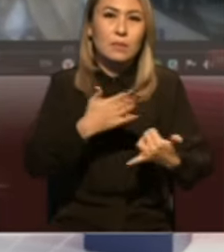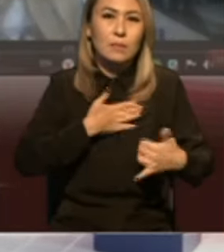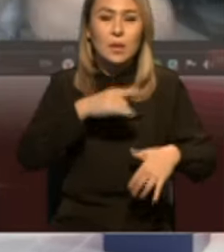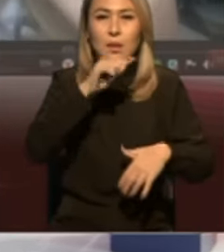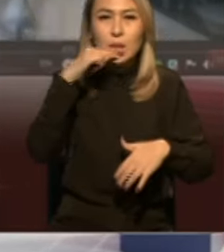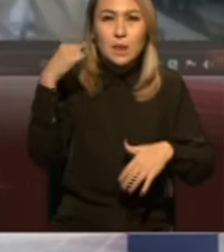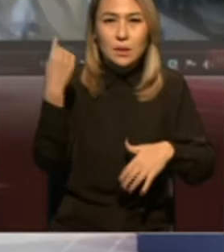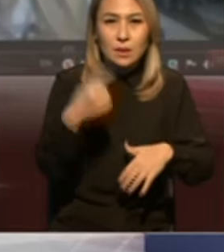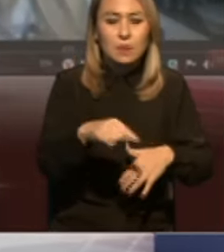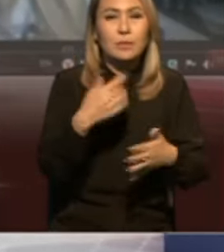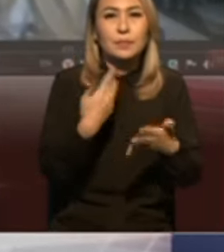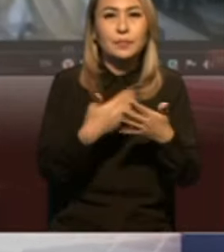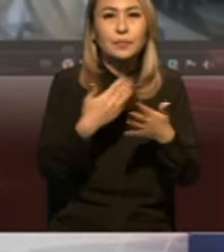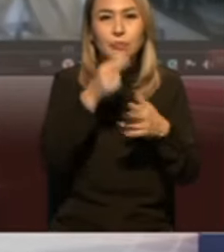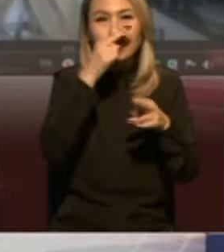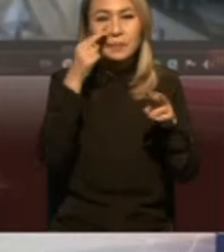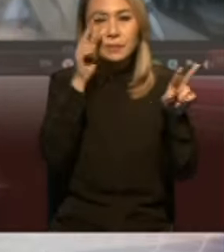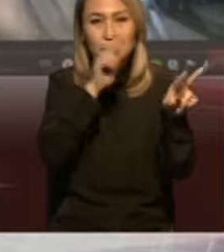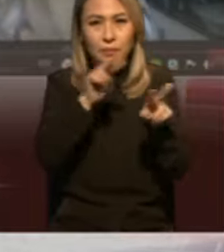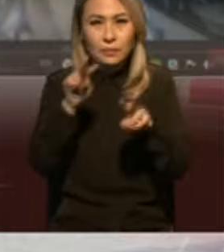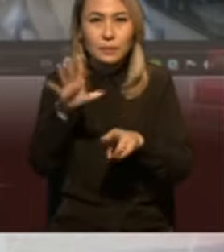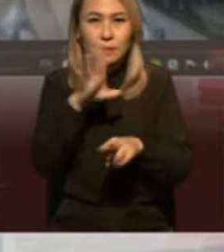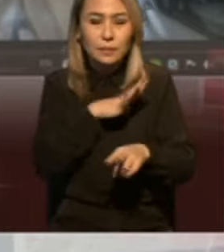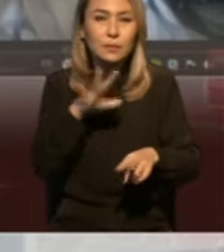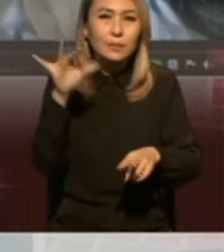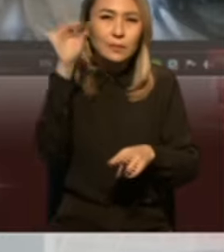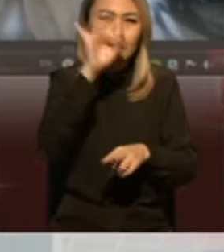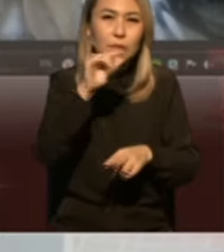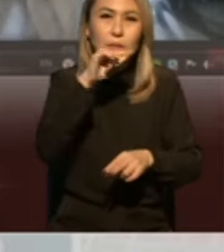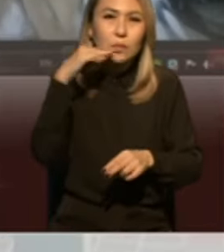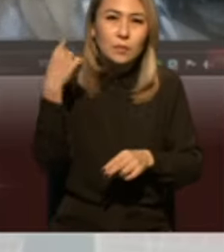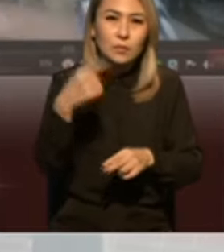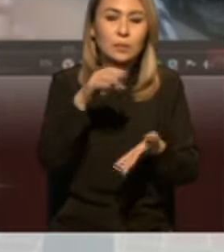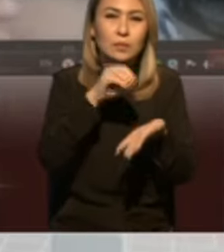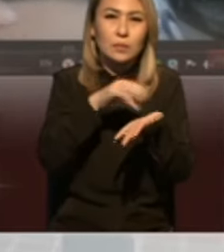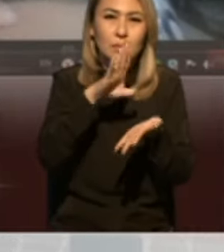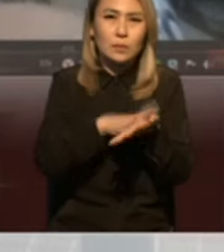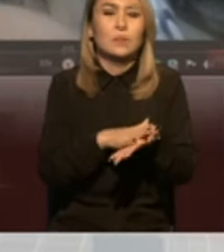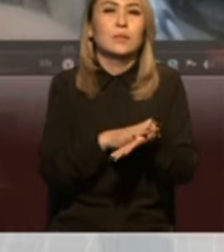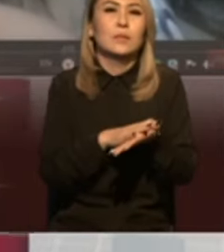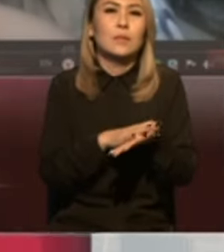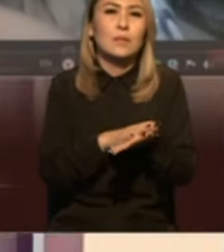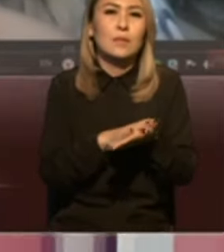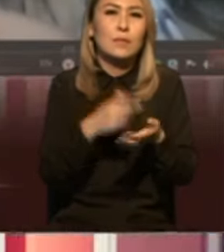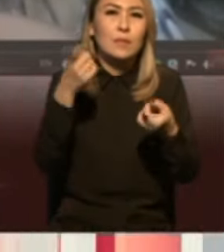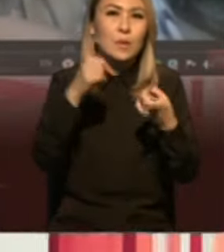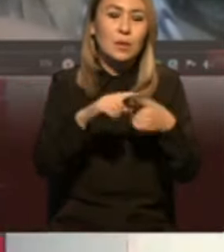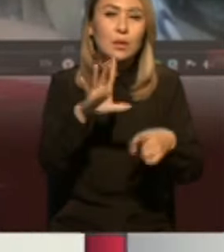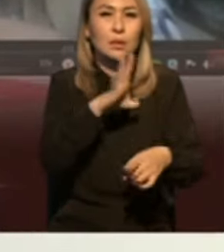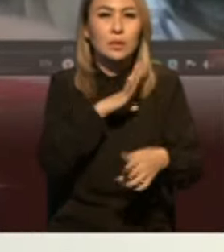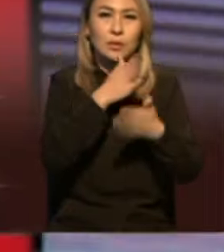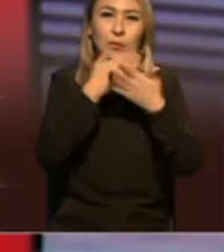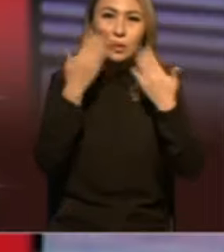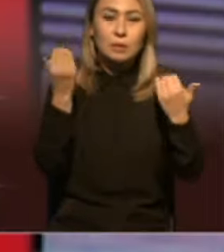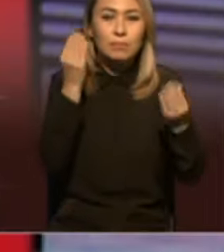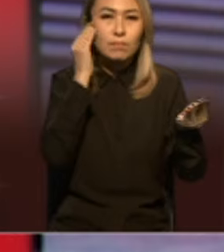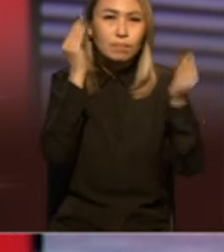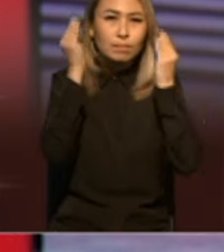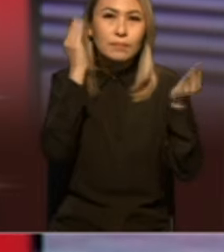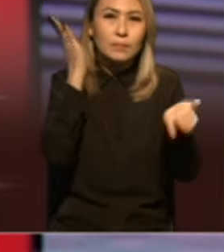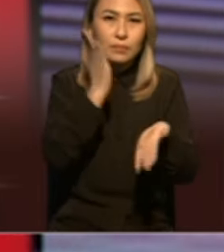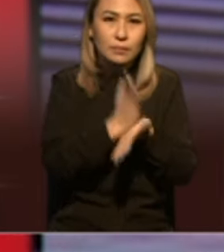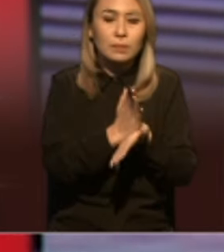Ресей бақты бақылаған кезде, кәдімгідей не болып жатыр, бізге тәуелді болып қалмады ма деген сияқты пікірлерді айтып